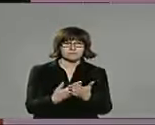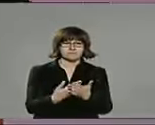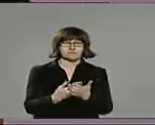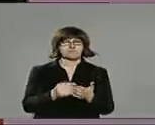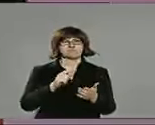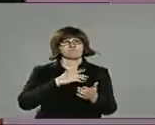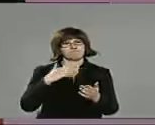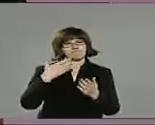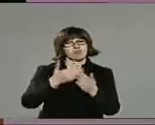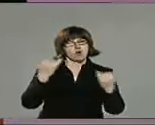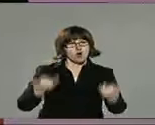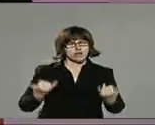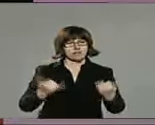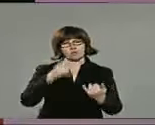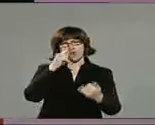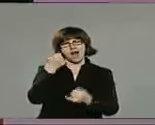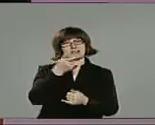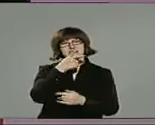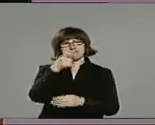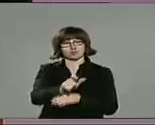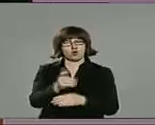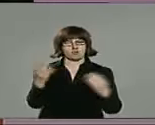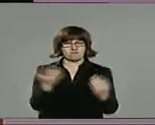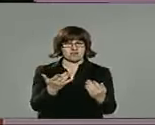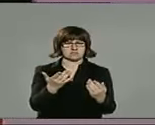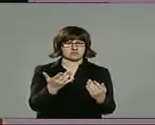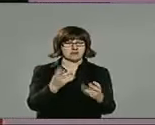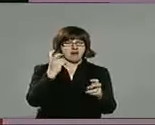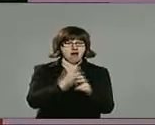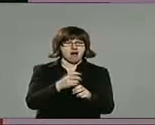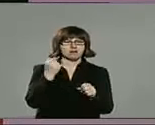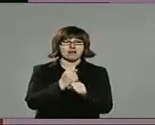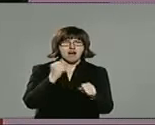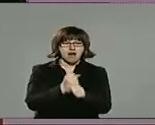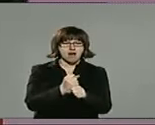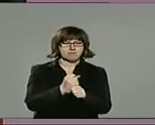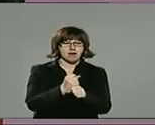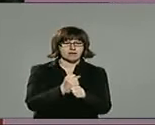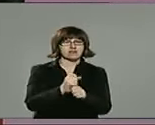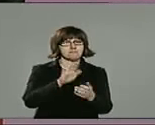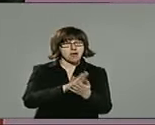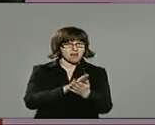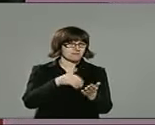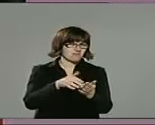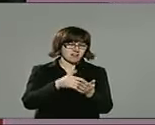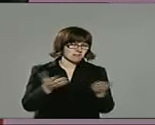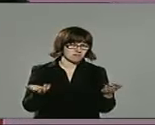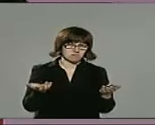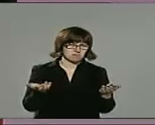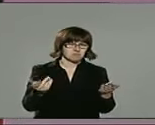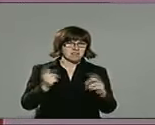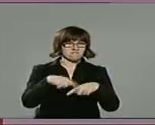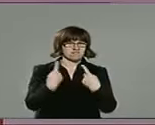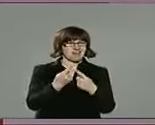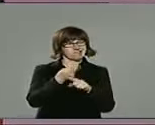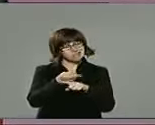Deshalb gebe ich euch auch heute nur ein einziges Versprechen. Die harte Arbeit wird uns erhalten bleiben. Wir haben